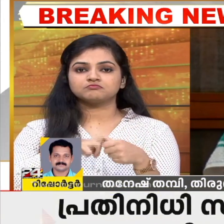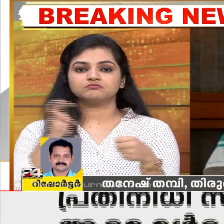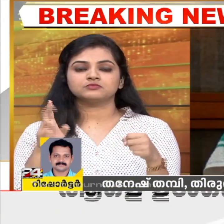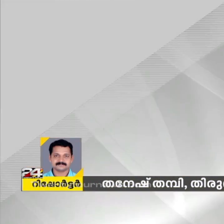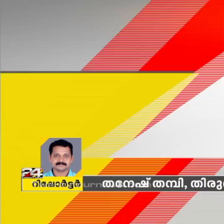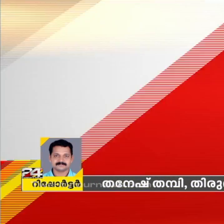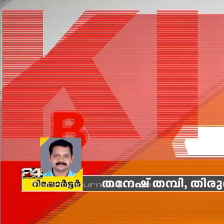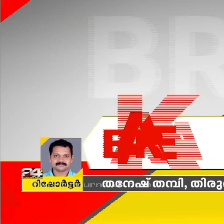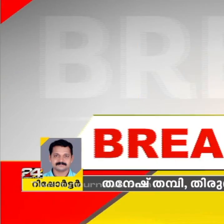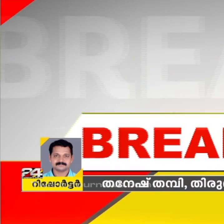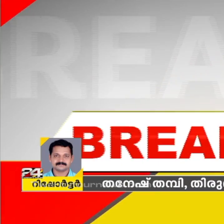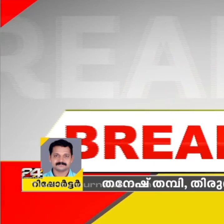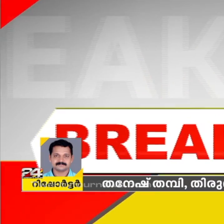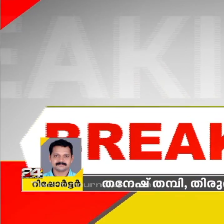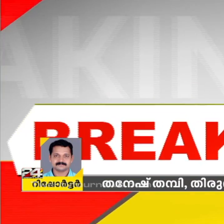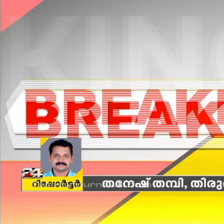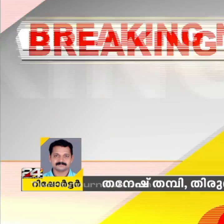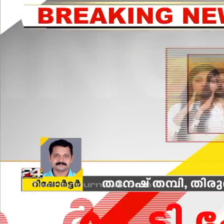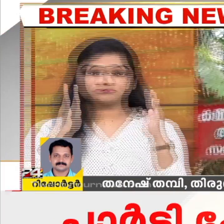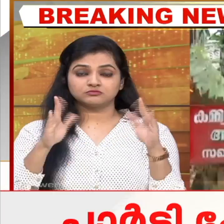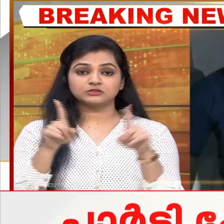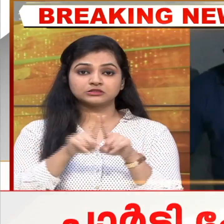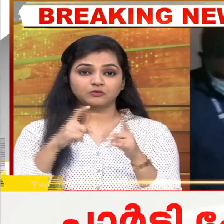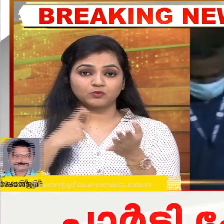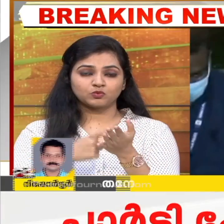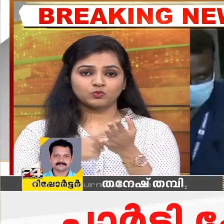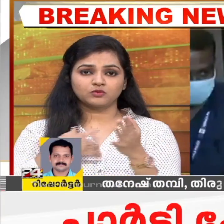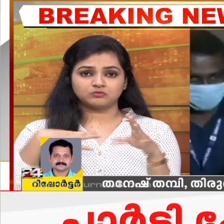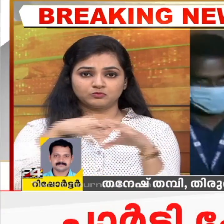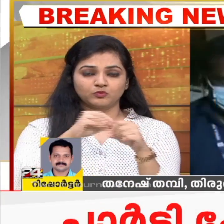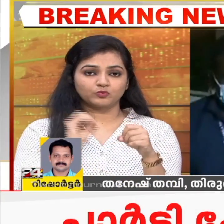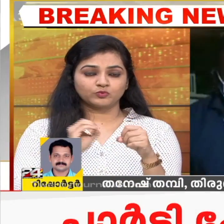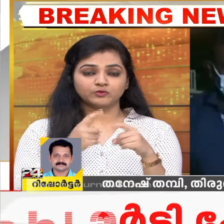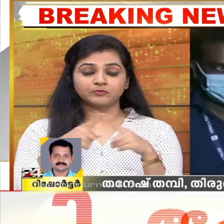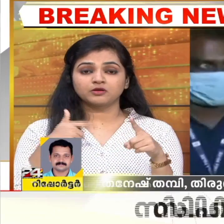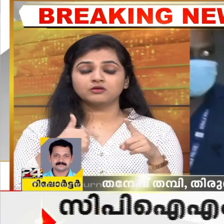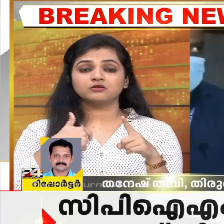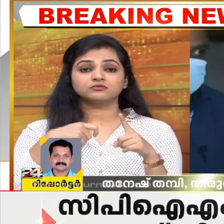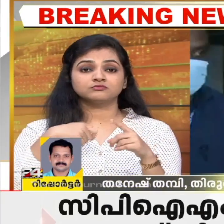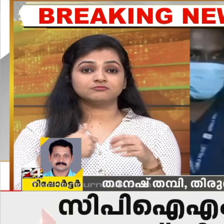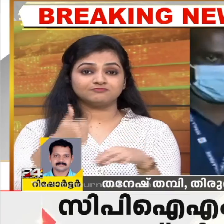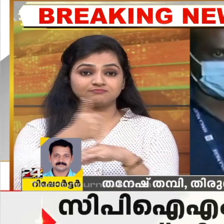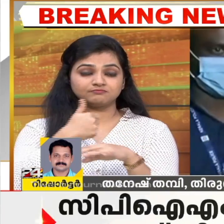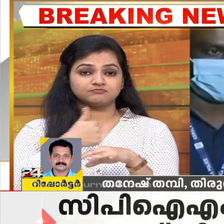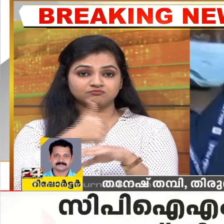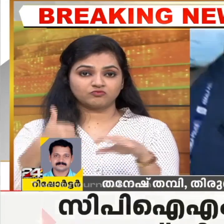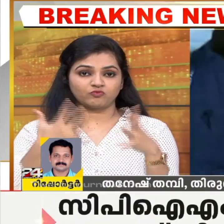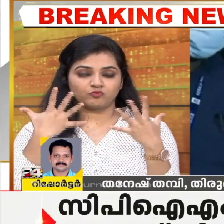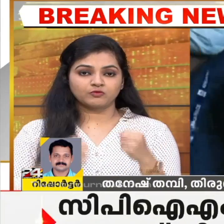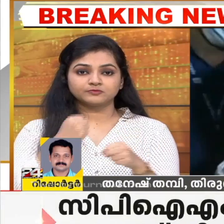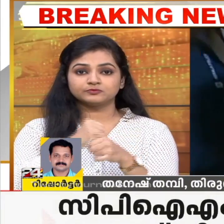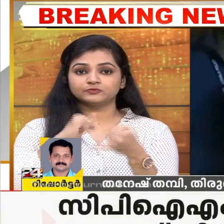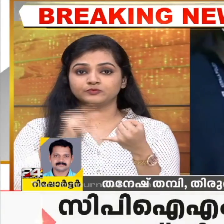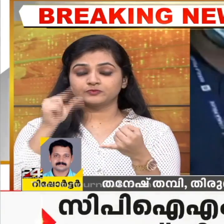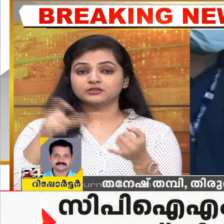സൂചന. നേരത്തെ പ്രായപരിധി നിബന്ധന ബാധകമല്ലെങ്കിലും സംസ്ഥാന സമിതിയിൽ നിന്ന് ഒഴിവാക്കണമെന്നാവശ്യപ്പെട്ട് ജി സുധാകരൻ